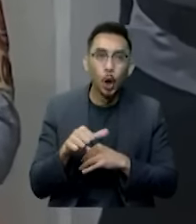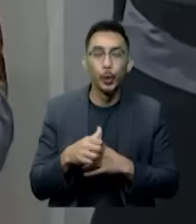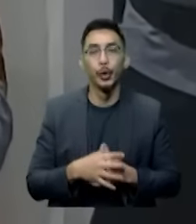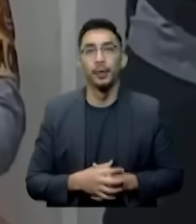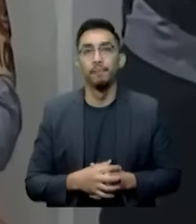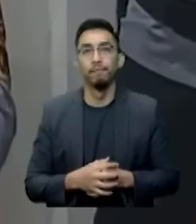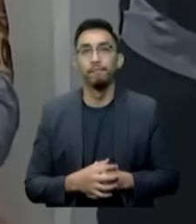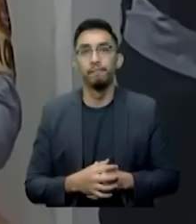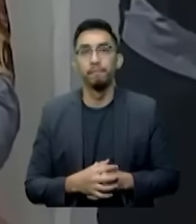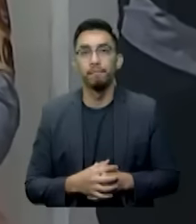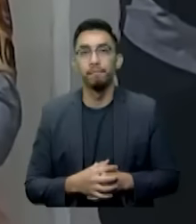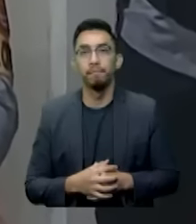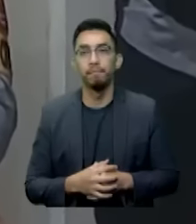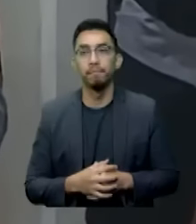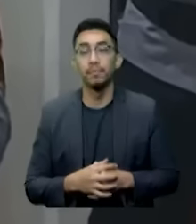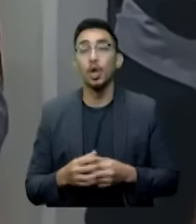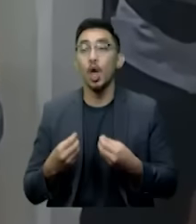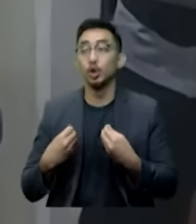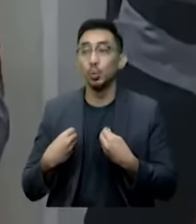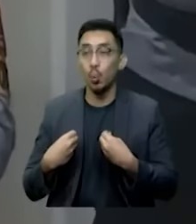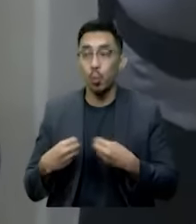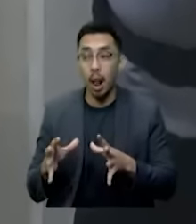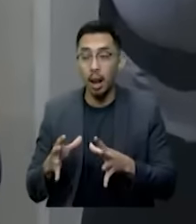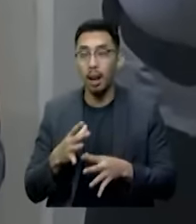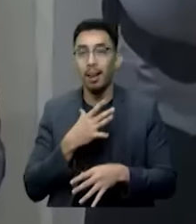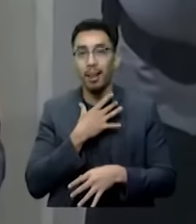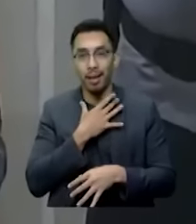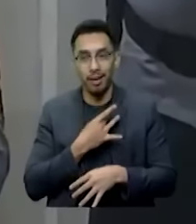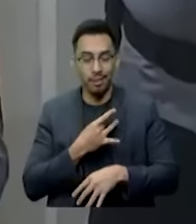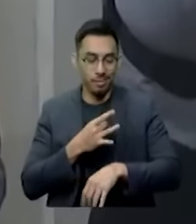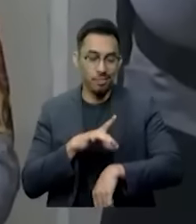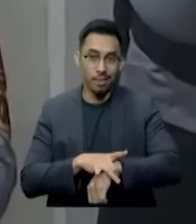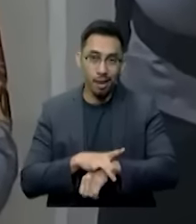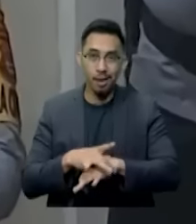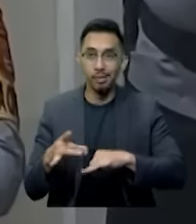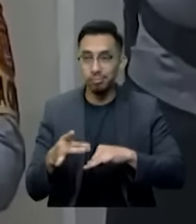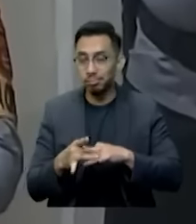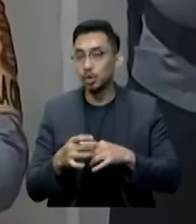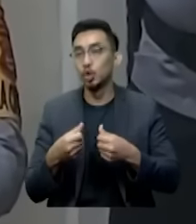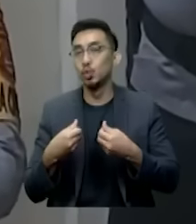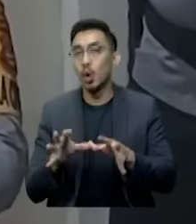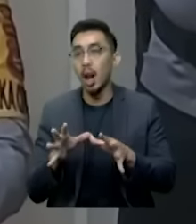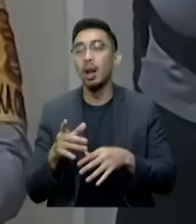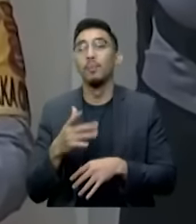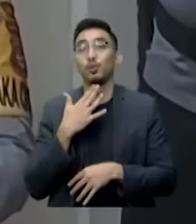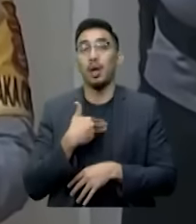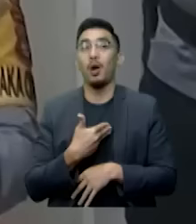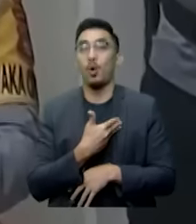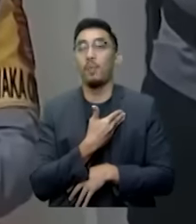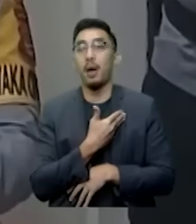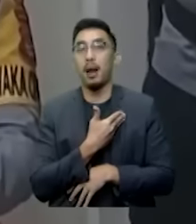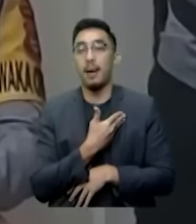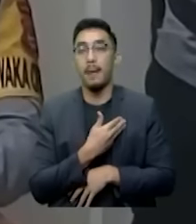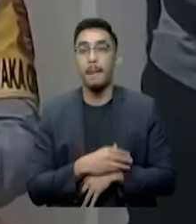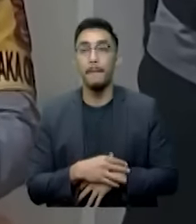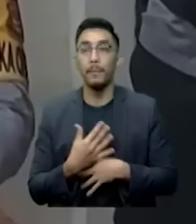perhiasan emas di toko Legam Jaya, di mana perhiasan emas tersebut adalah milik korban Adik Arsa yang dia ambil